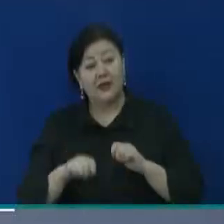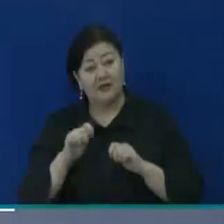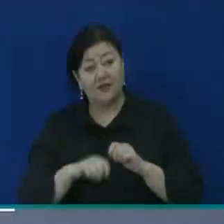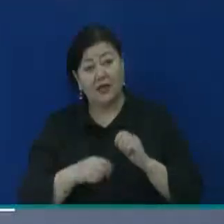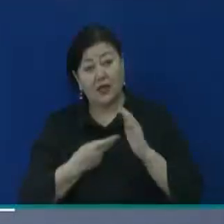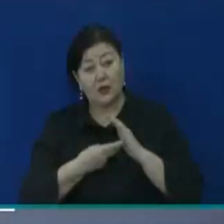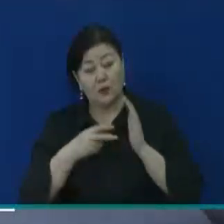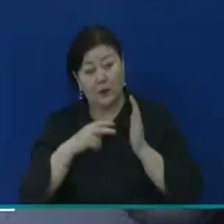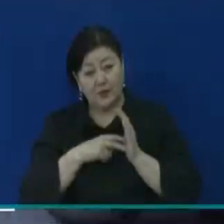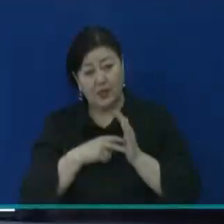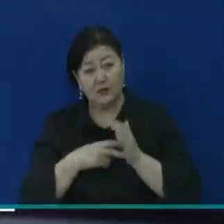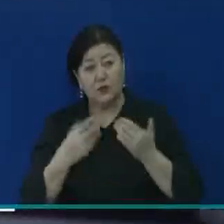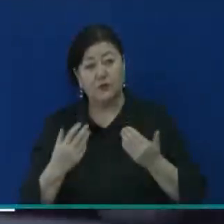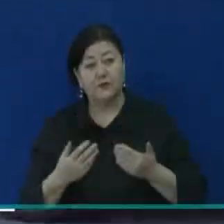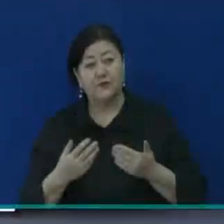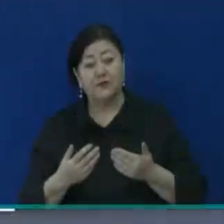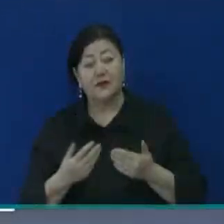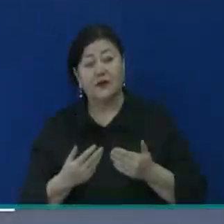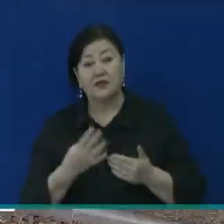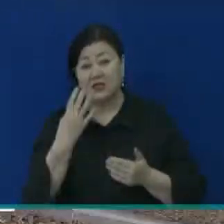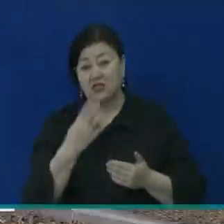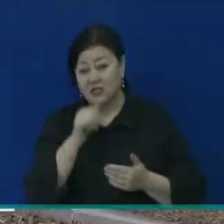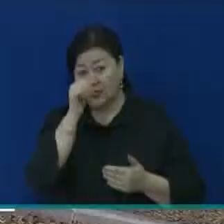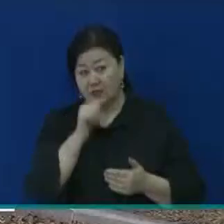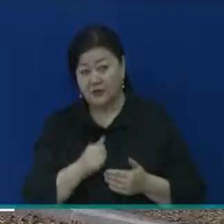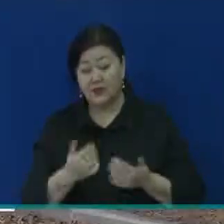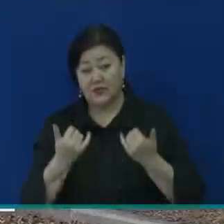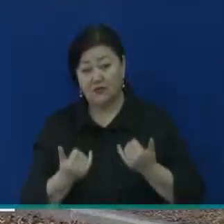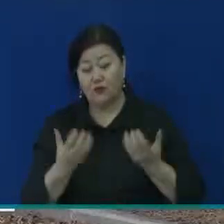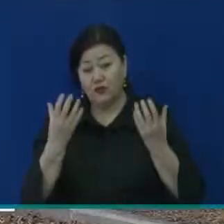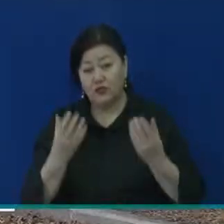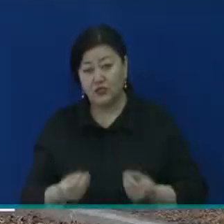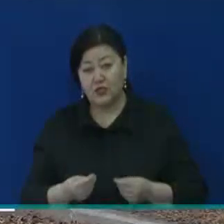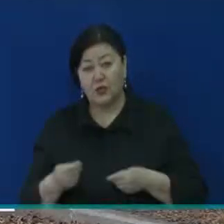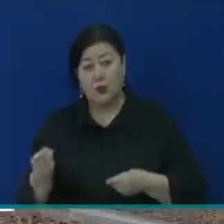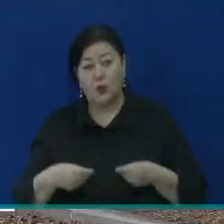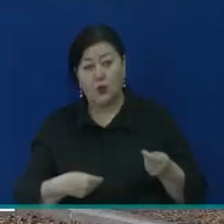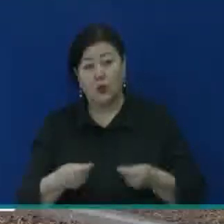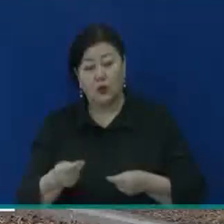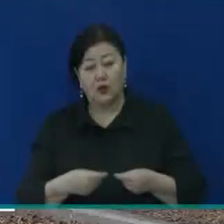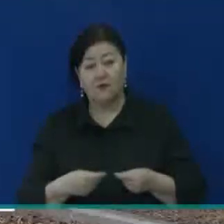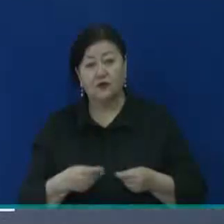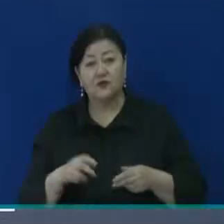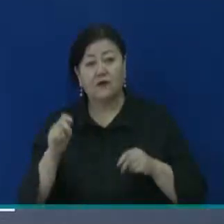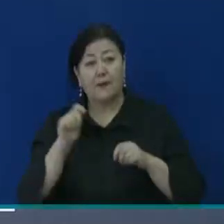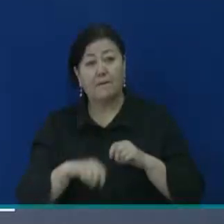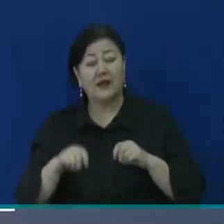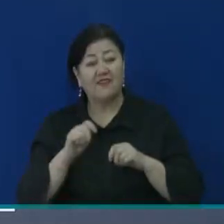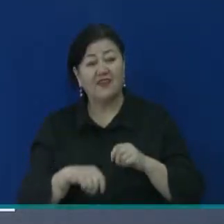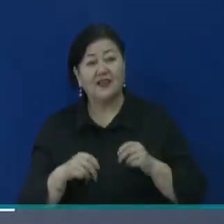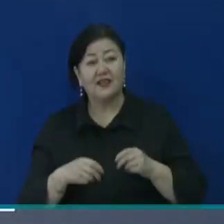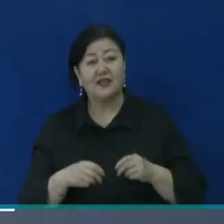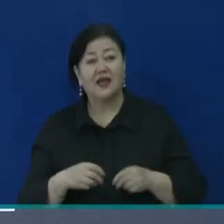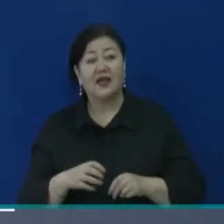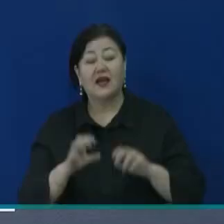жоспардан тыс жүргізіледі. Мәселен, өткен жылдың 4 айы мен күні бүгінге дейін басқарма жеке және заңды тұлғалардың мемлекеттік және құқық